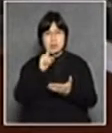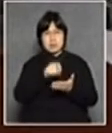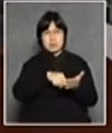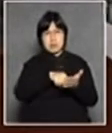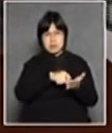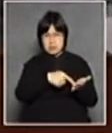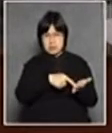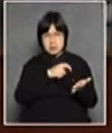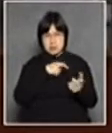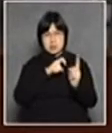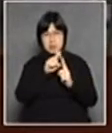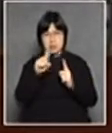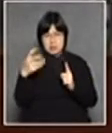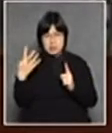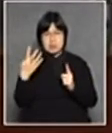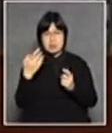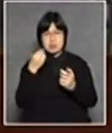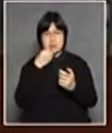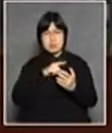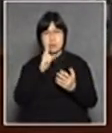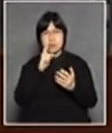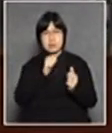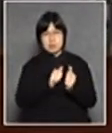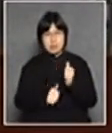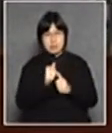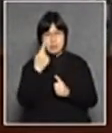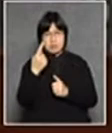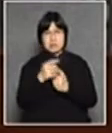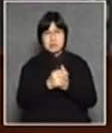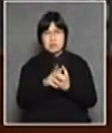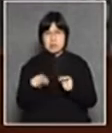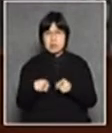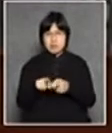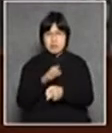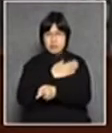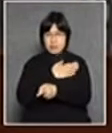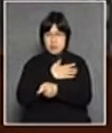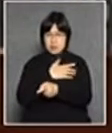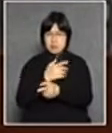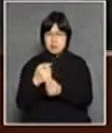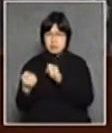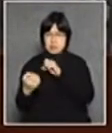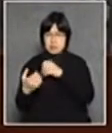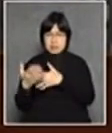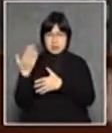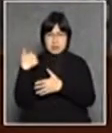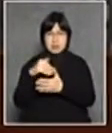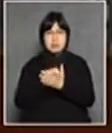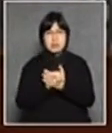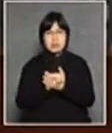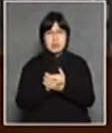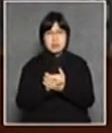呢，就喺1994年嗰時候辦過。而我亦都同過有關辦過負責人傾過，其實過去呢辦得呢